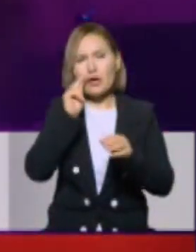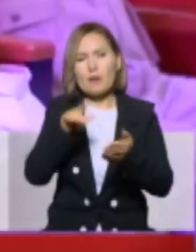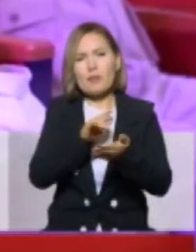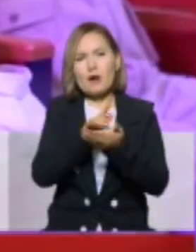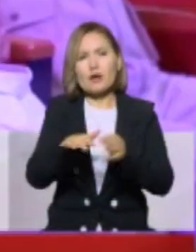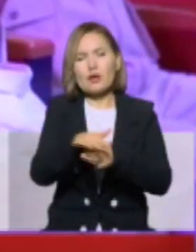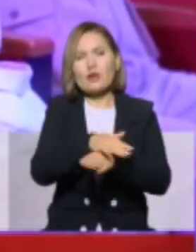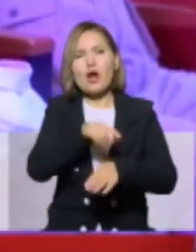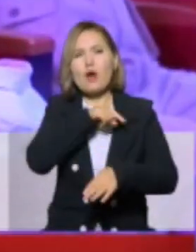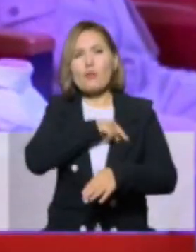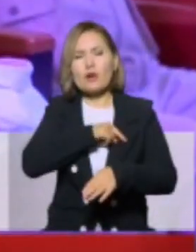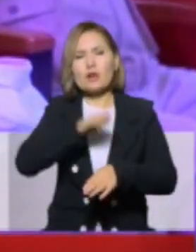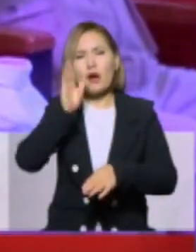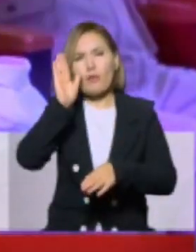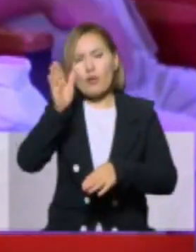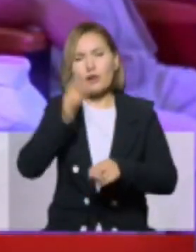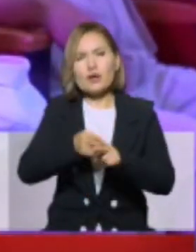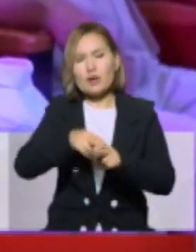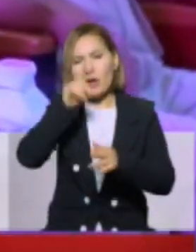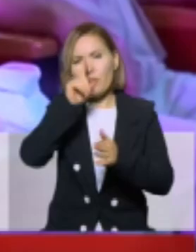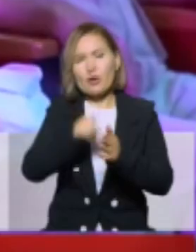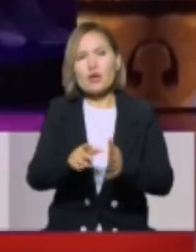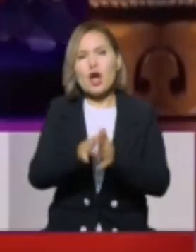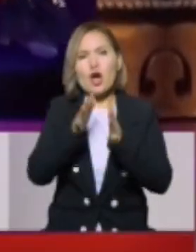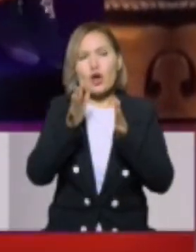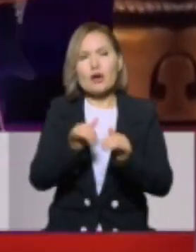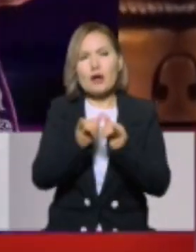халқының бойында келешекке, қоғамның дамуына деген